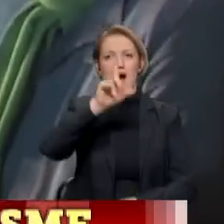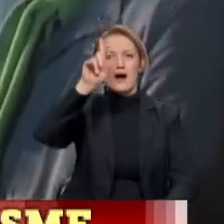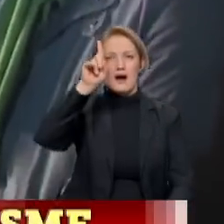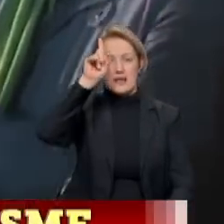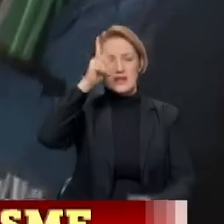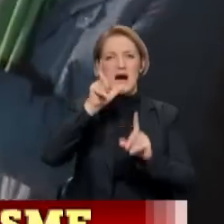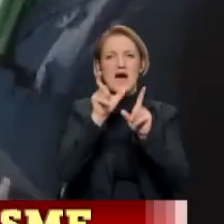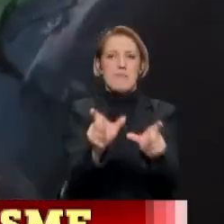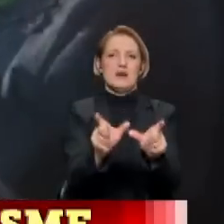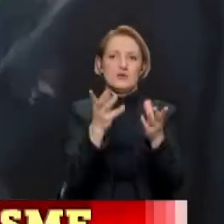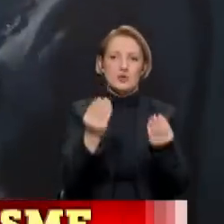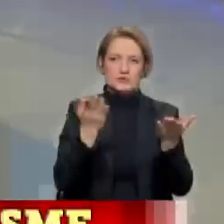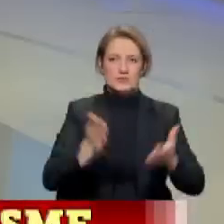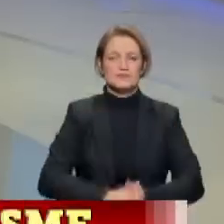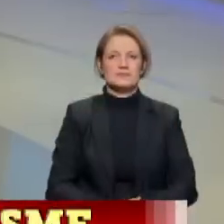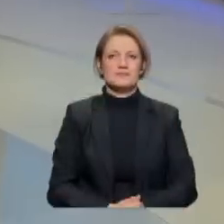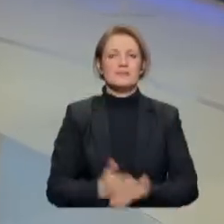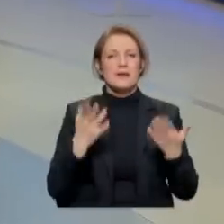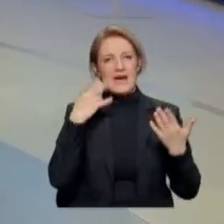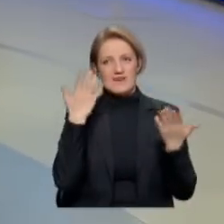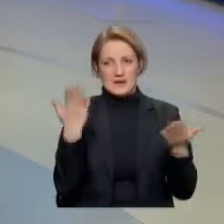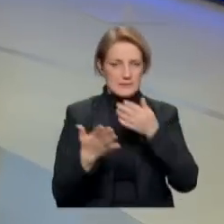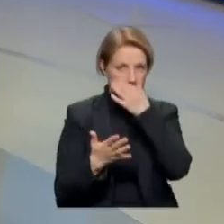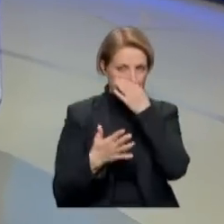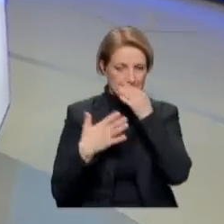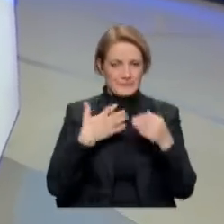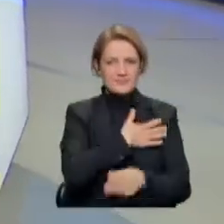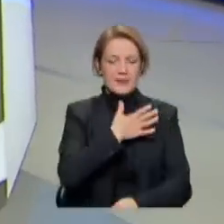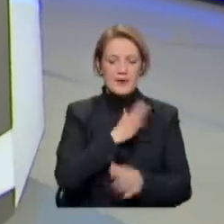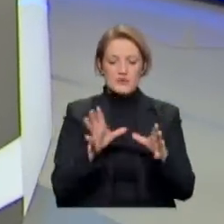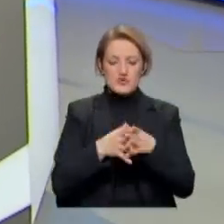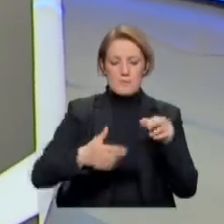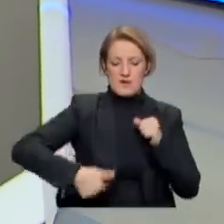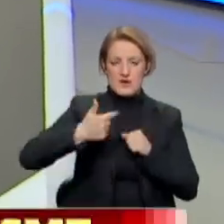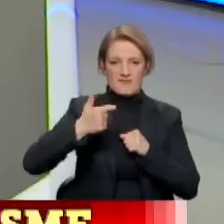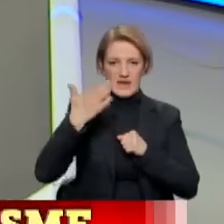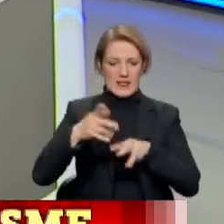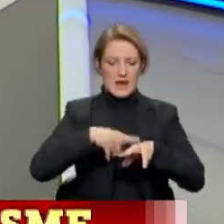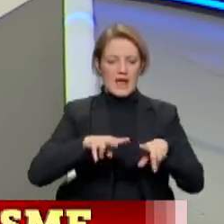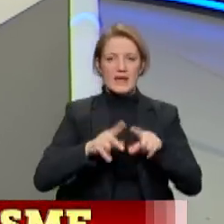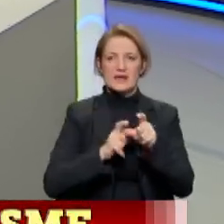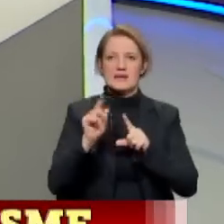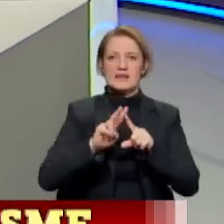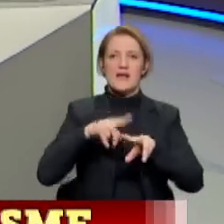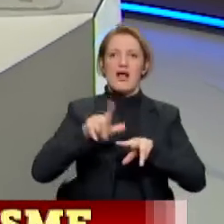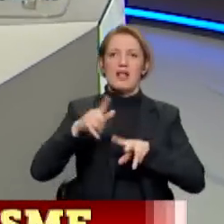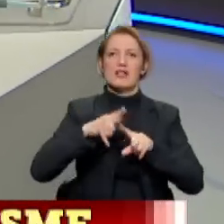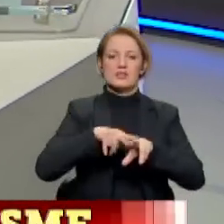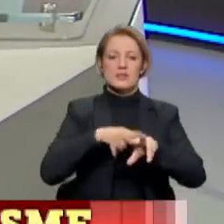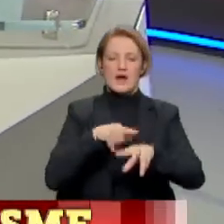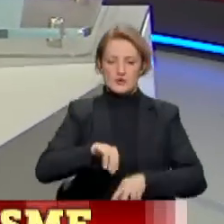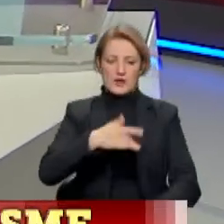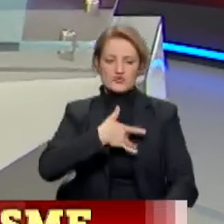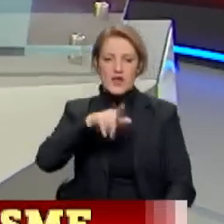Allah'a emanet olun. Efendim, Cumhuriyet Halk Partisi Grup Başkan Vekili Engin Altay şu anda